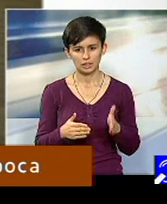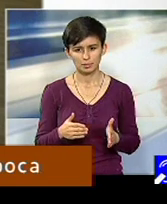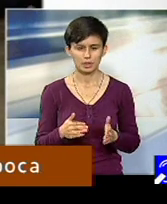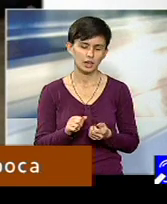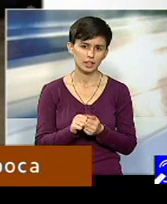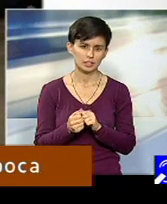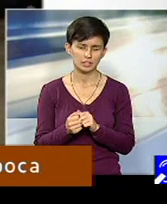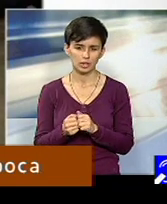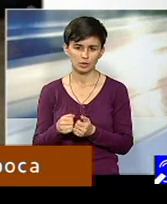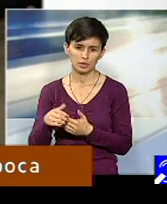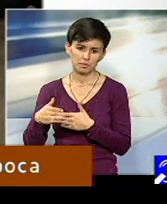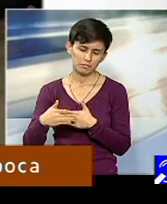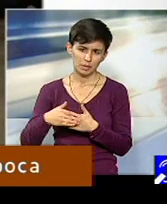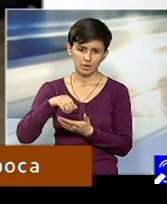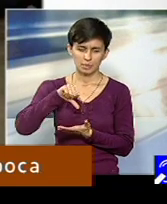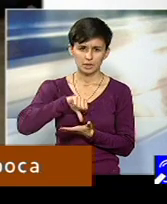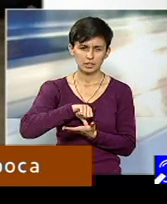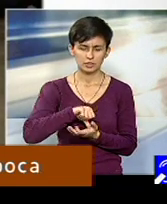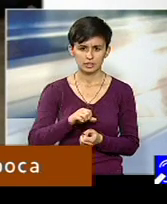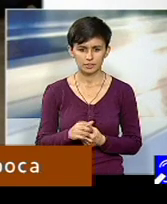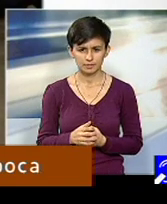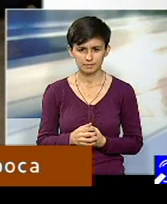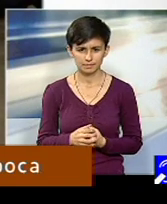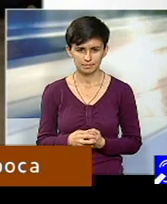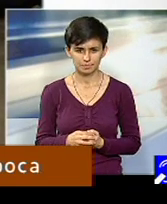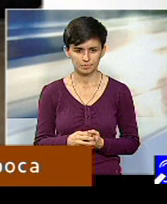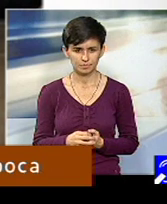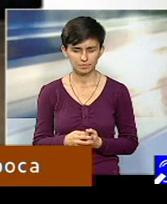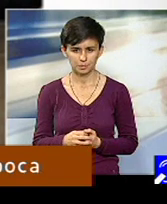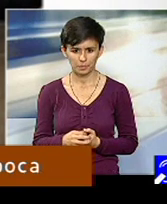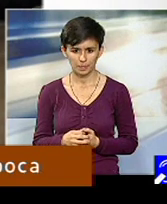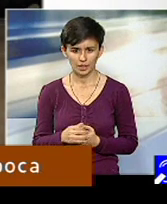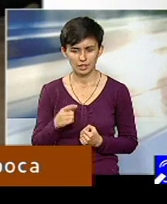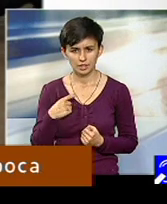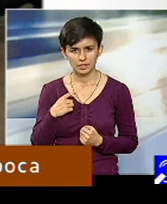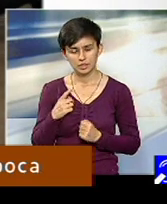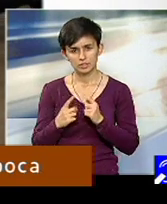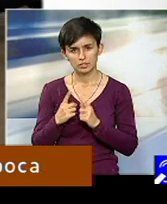aproape de centru, mai în teren și așa mai departe. Sunt câteva puncte